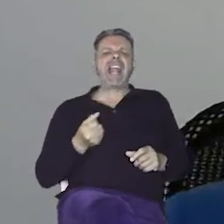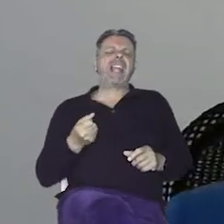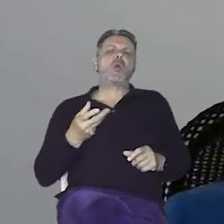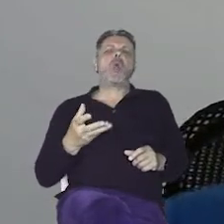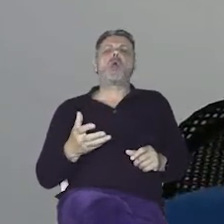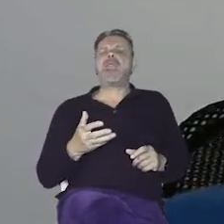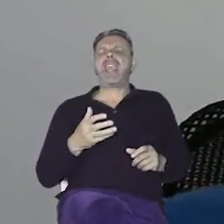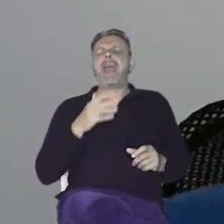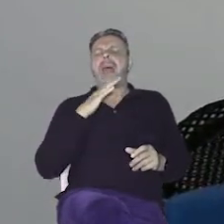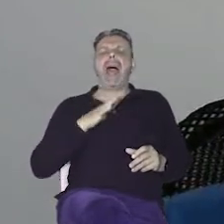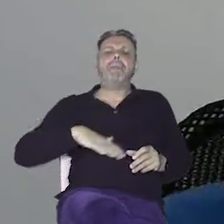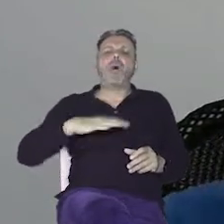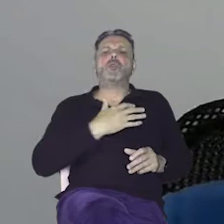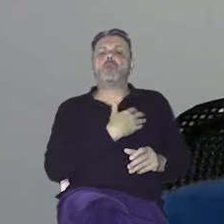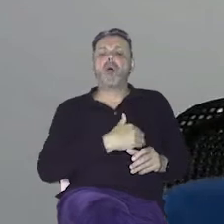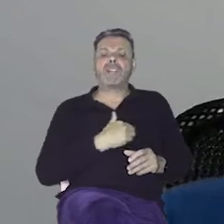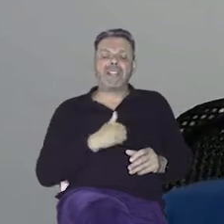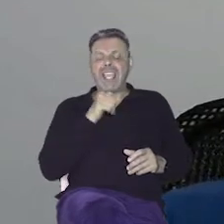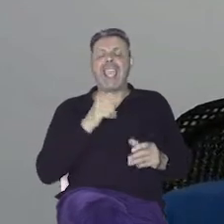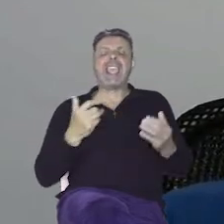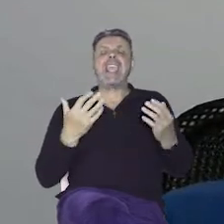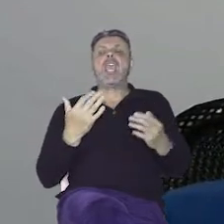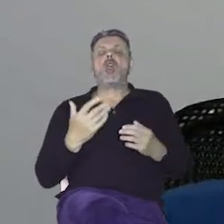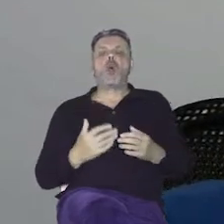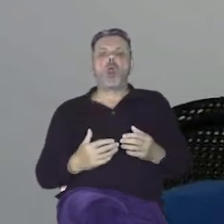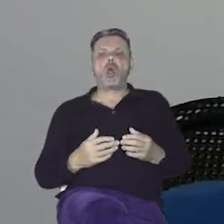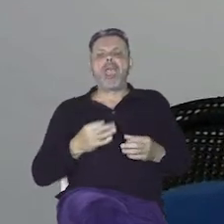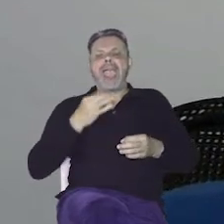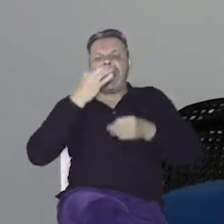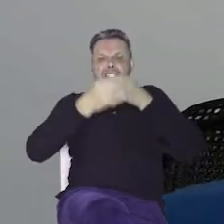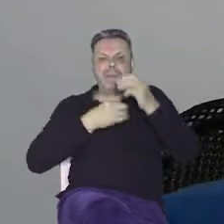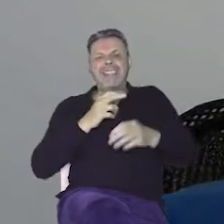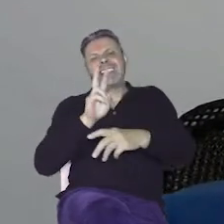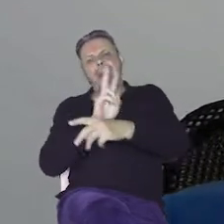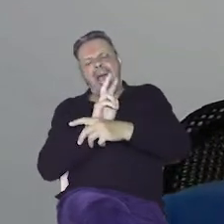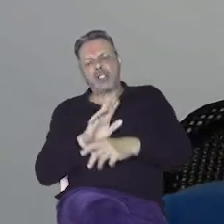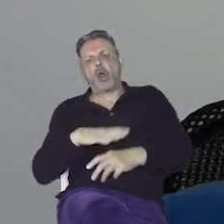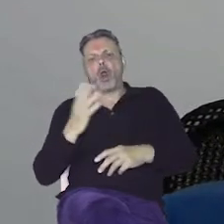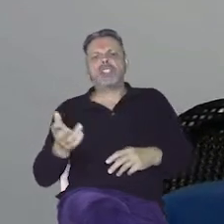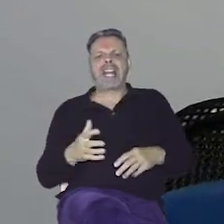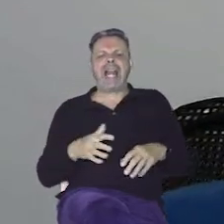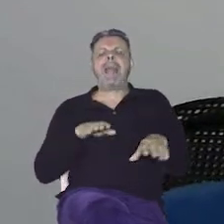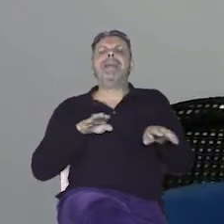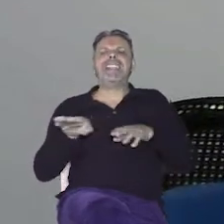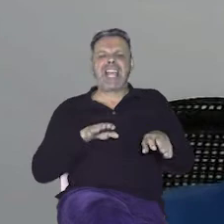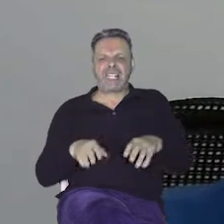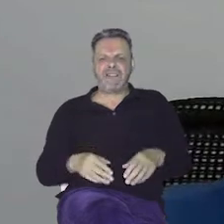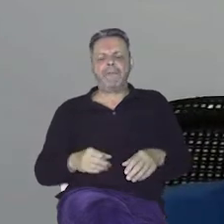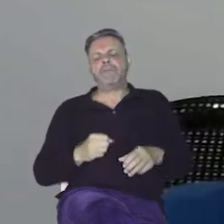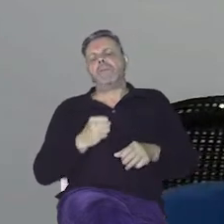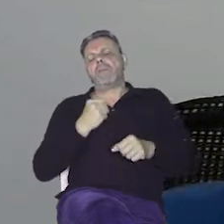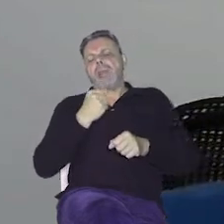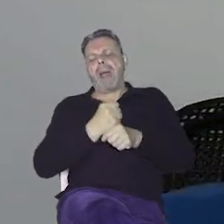području Republike Hrvatske i koliko je inspekcijski nadzor koji od strane resornog ministarstva obavio